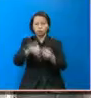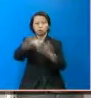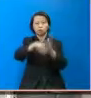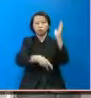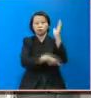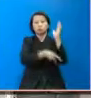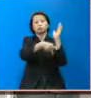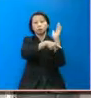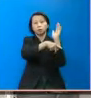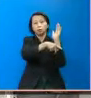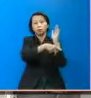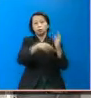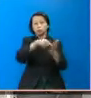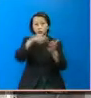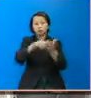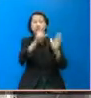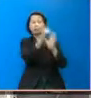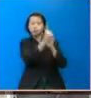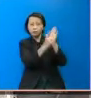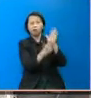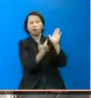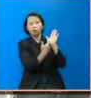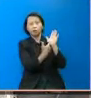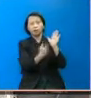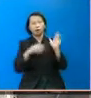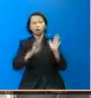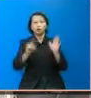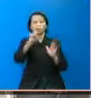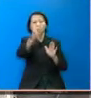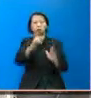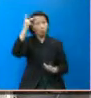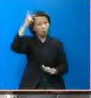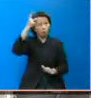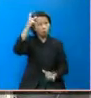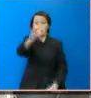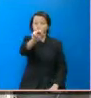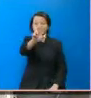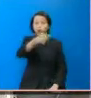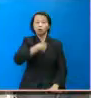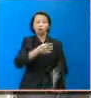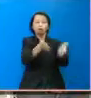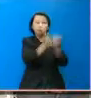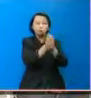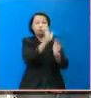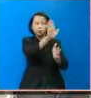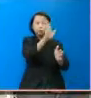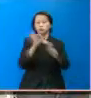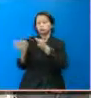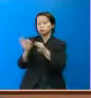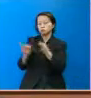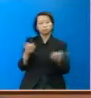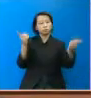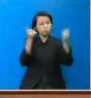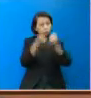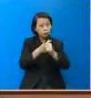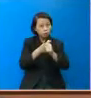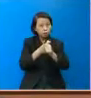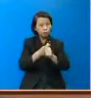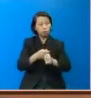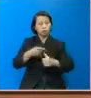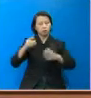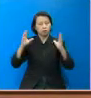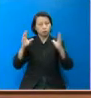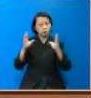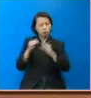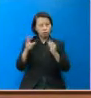parliament. Ini perlembagaan. Saya bukan persoalkan tentang politik, tidak. Saya minta penjelasan. Pertama, sama ada persidangan